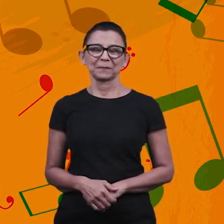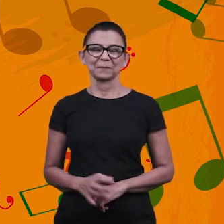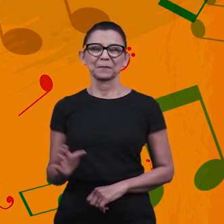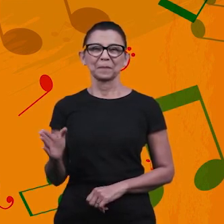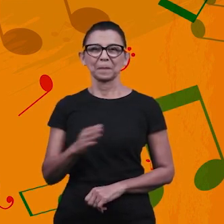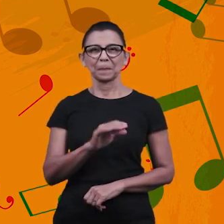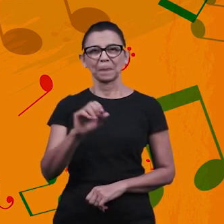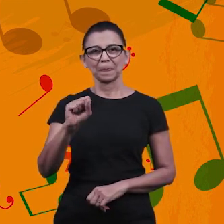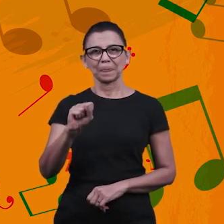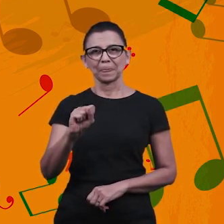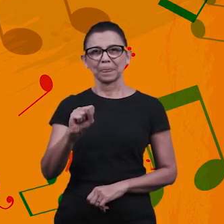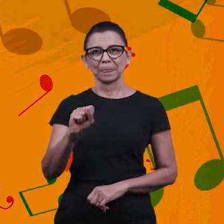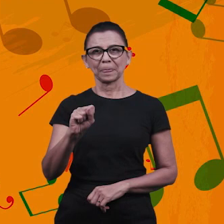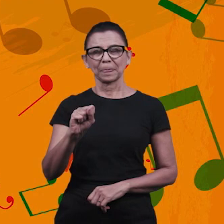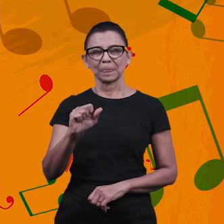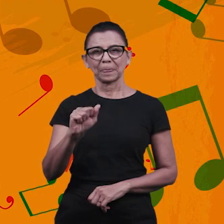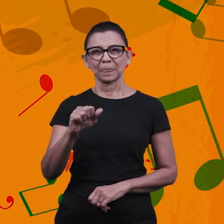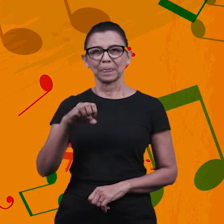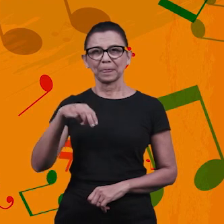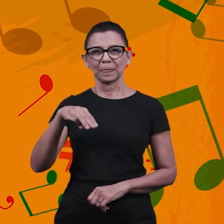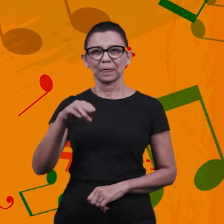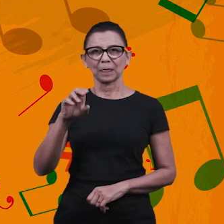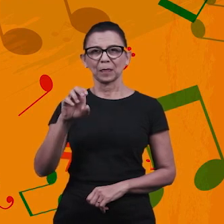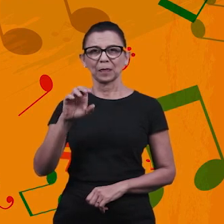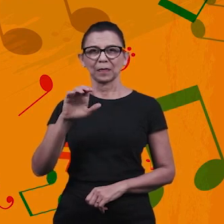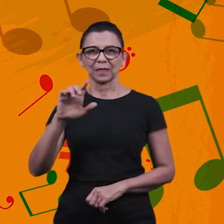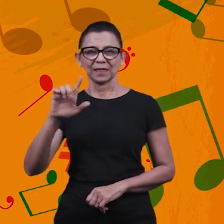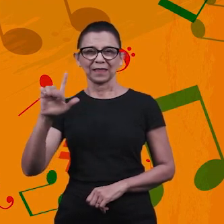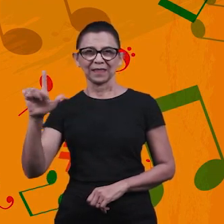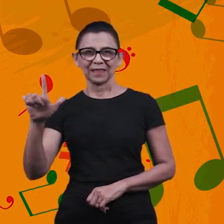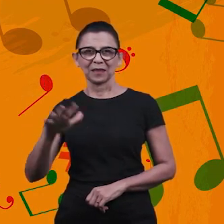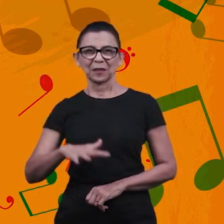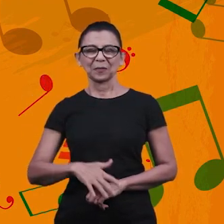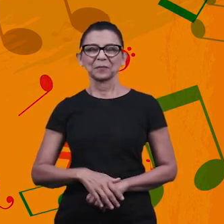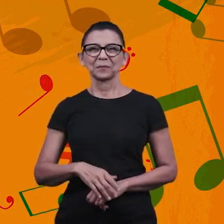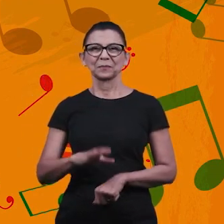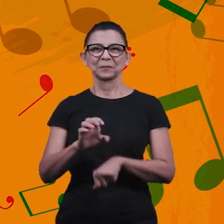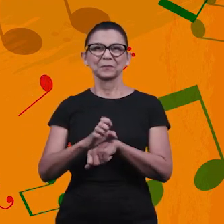Samuel Neto, de Cataguases, Minas Gerais.